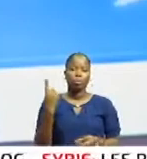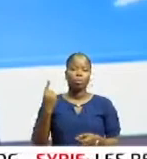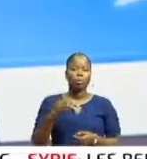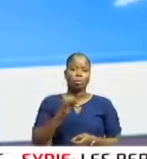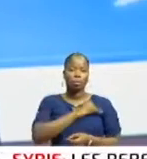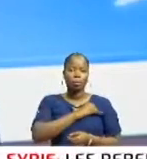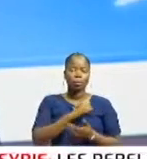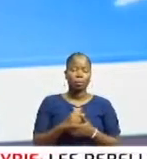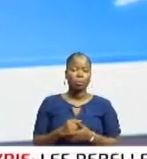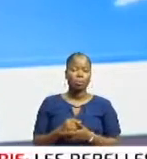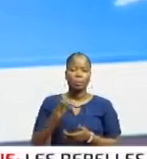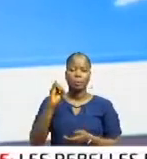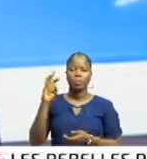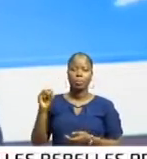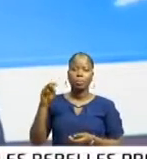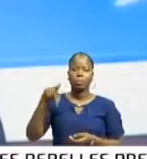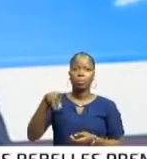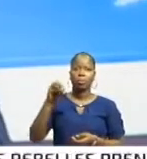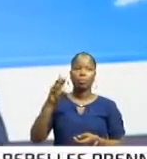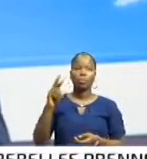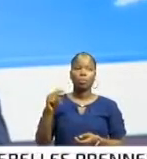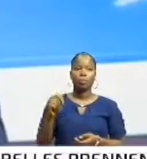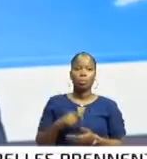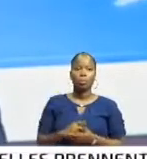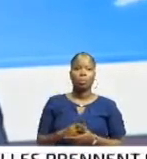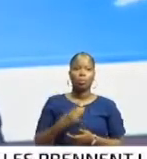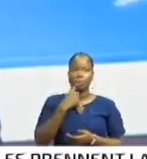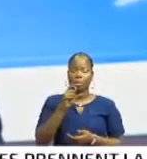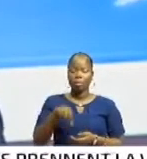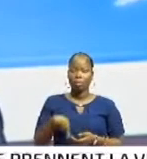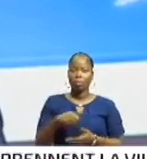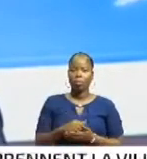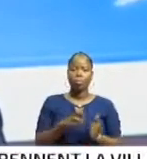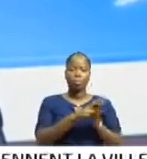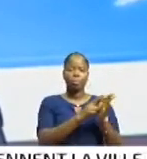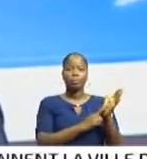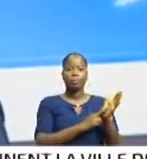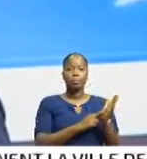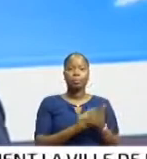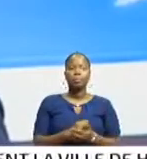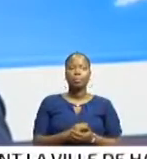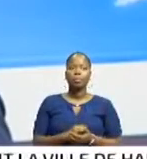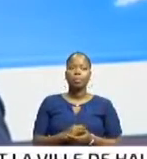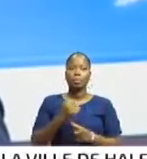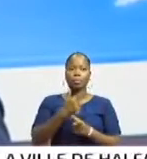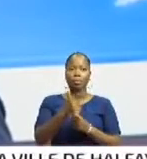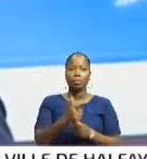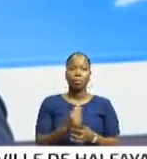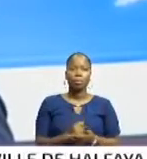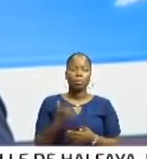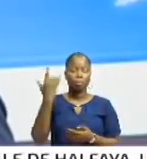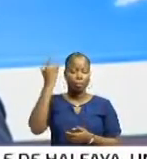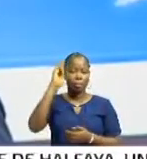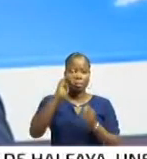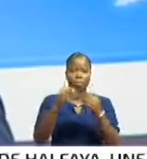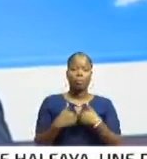ex inspecteur des impôts on l'a notifié le récépissé donc ils avaient